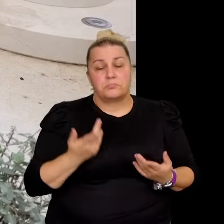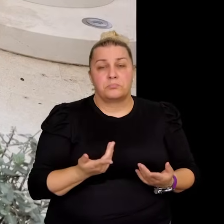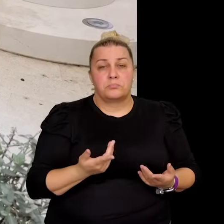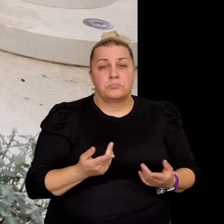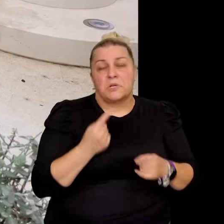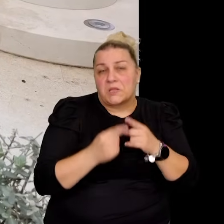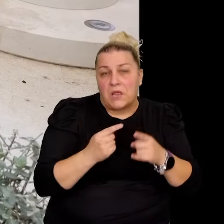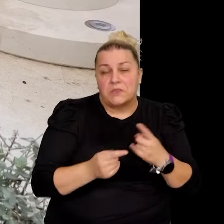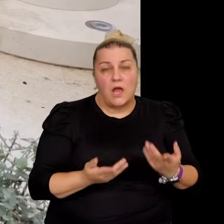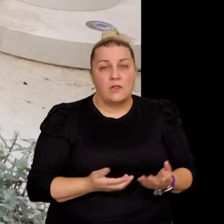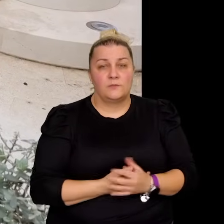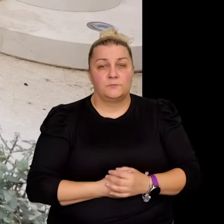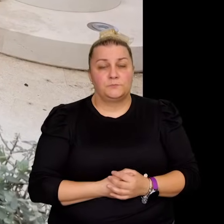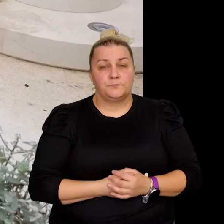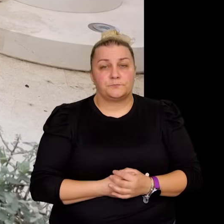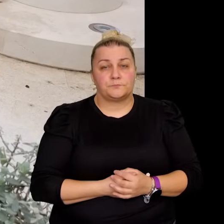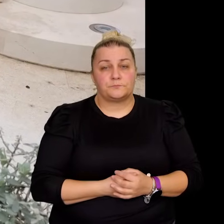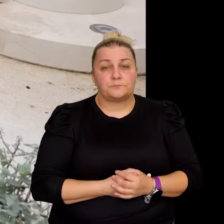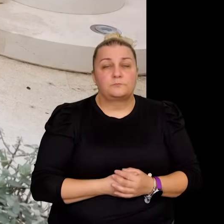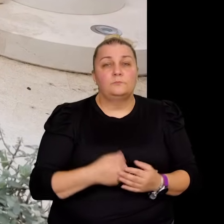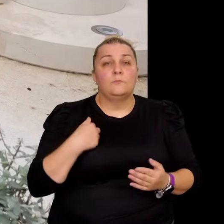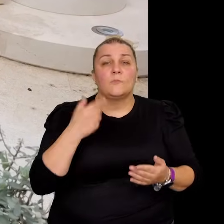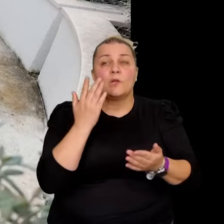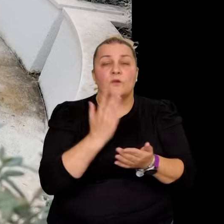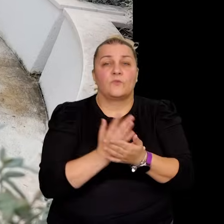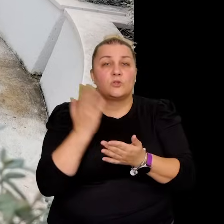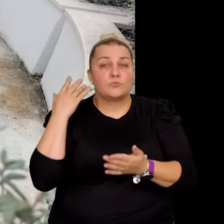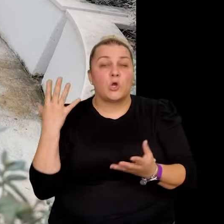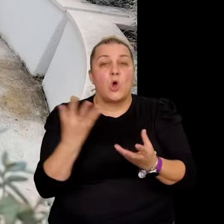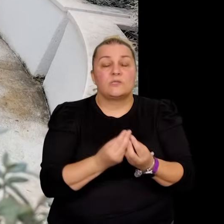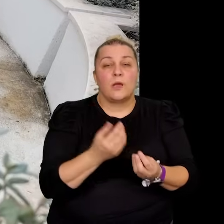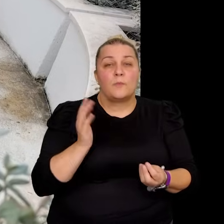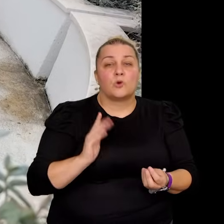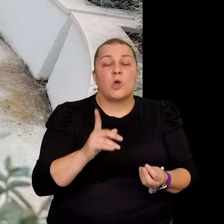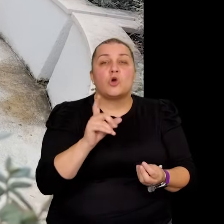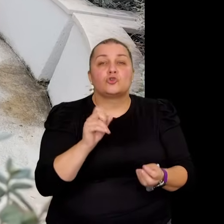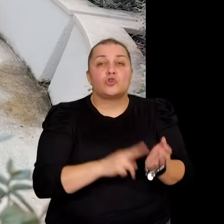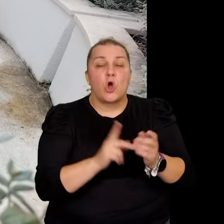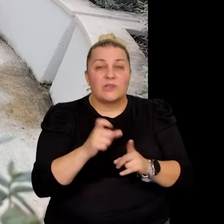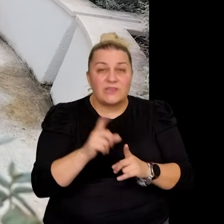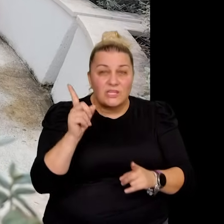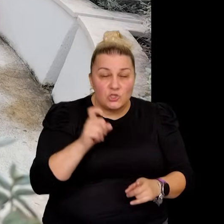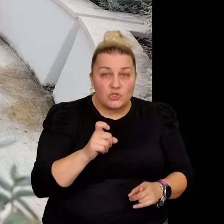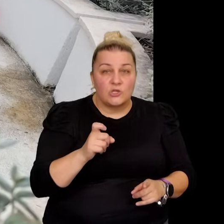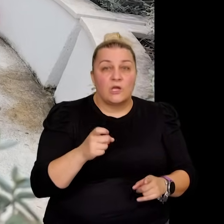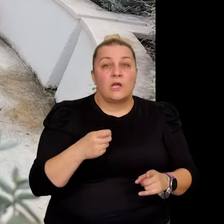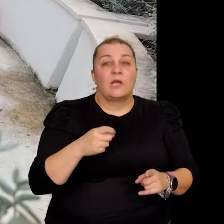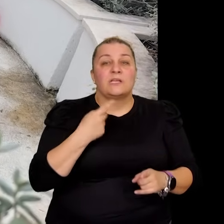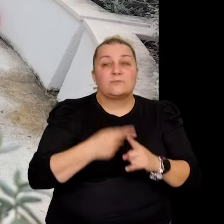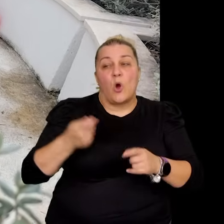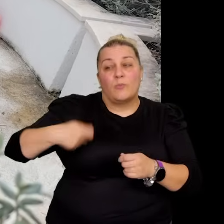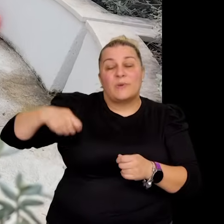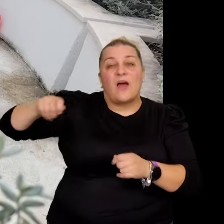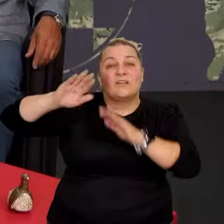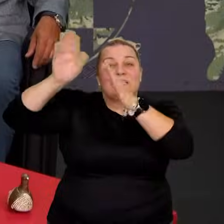dosta detalja i bio sam tu i s Mirkom Čundićem prije godinu nešto dana kad se Kati Šolić